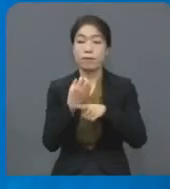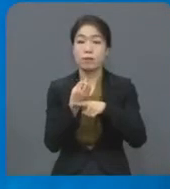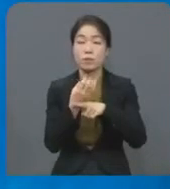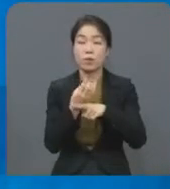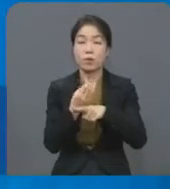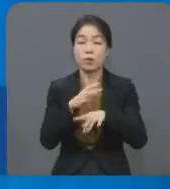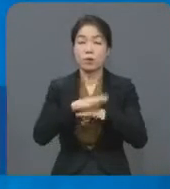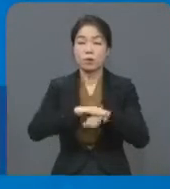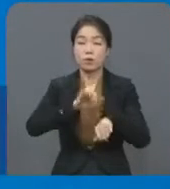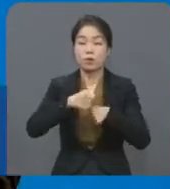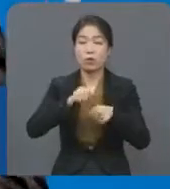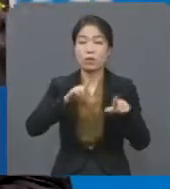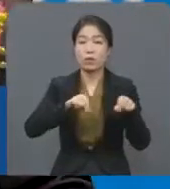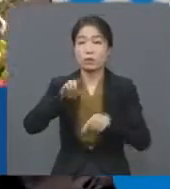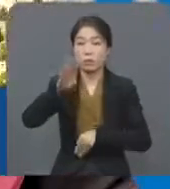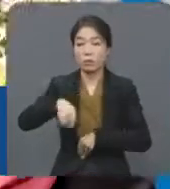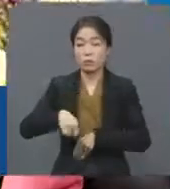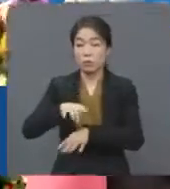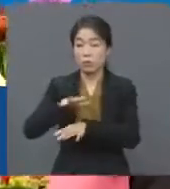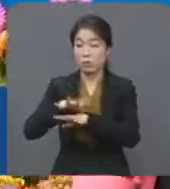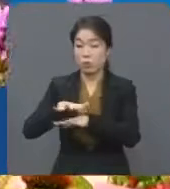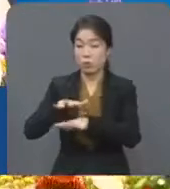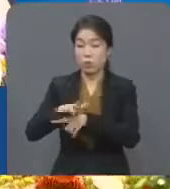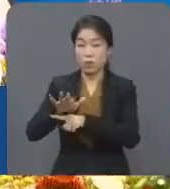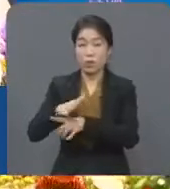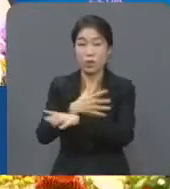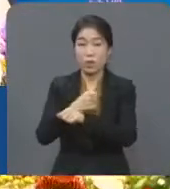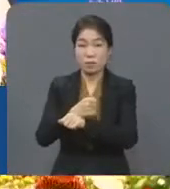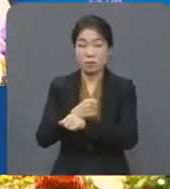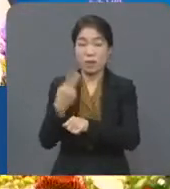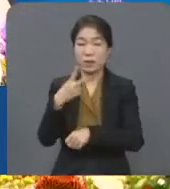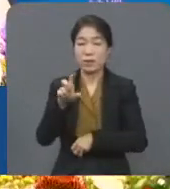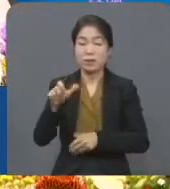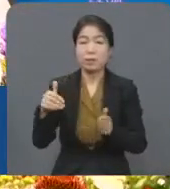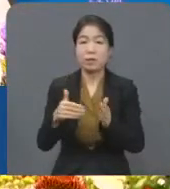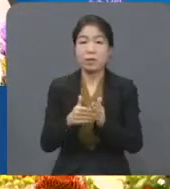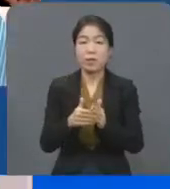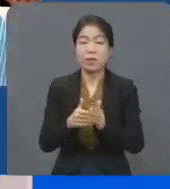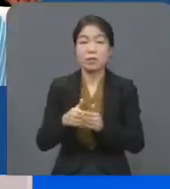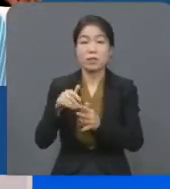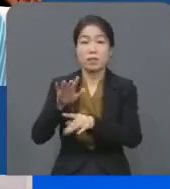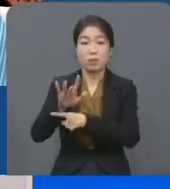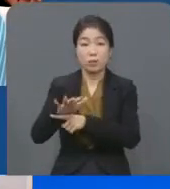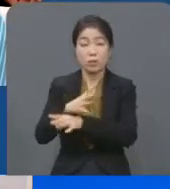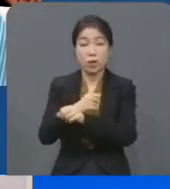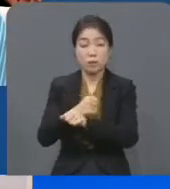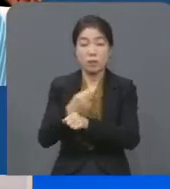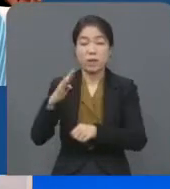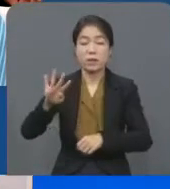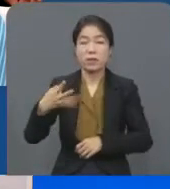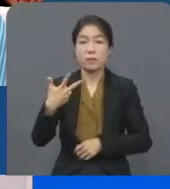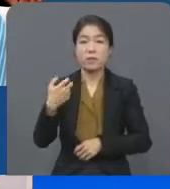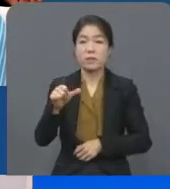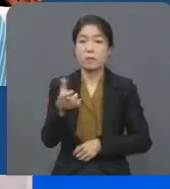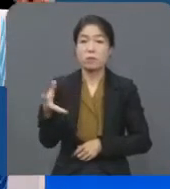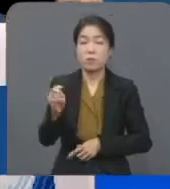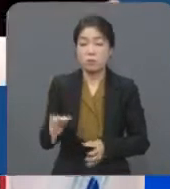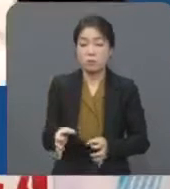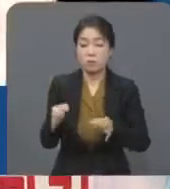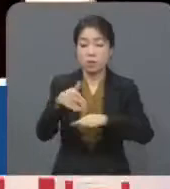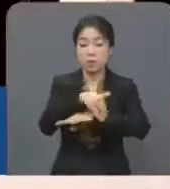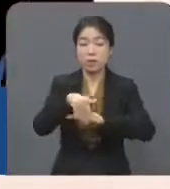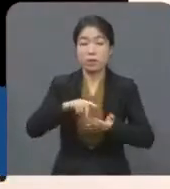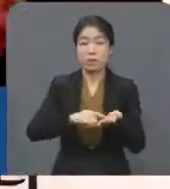보성군이 농림축산식품부와 농촌협약을 체결해 오는 2025년까지 농촌협약에 475억 원의 사업비를